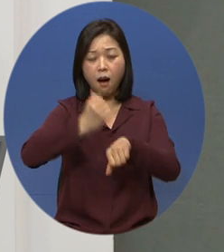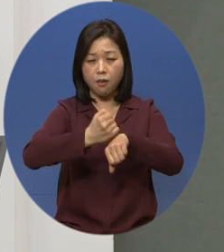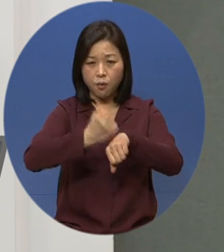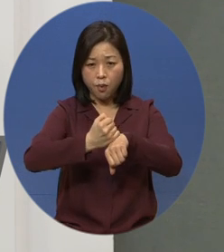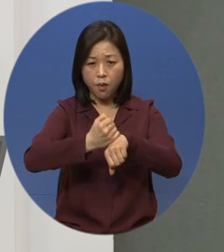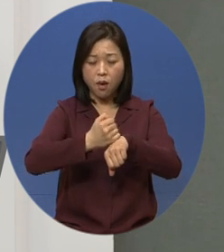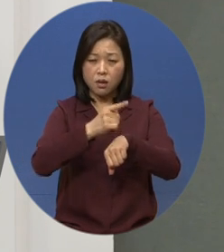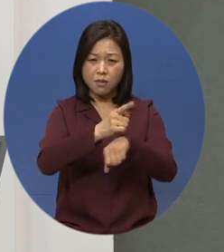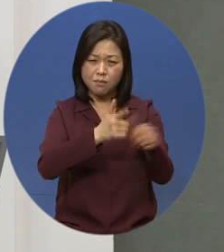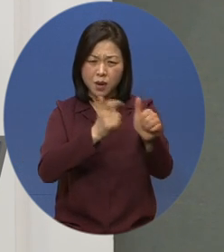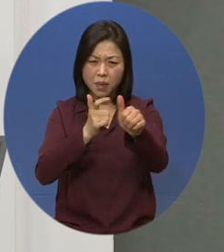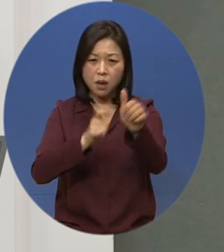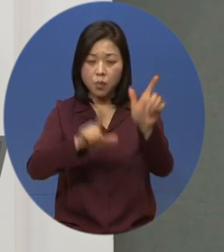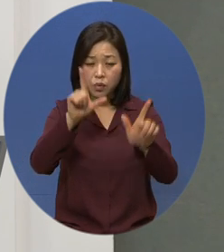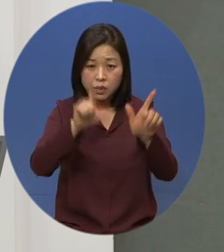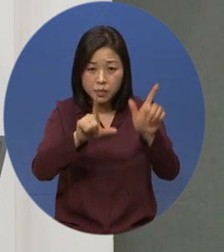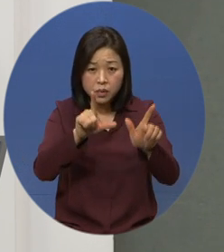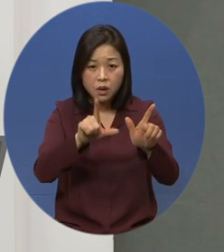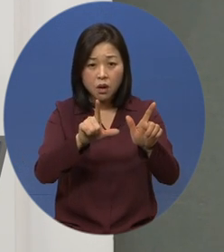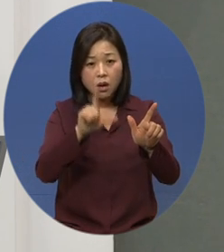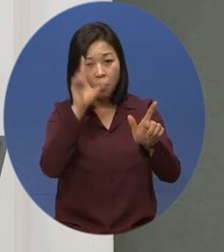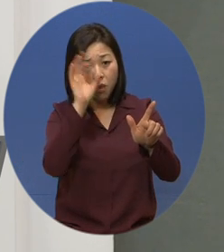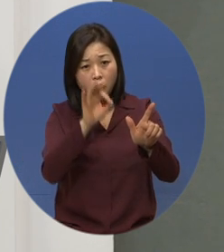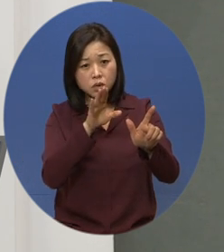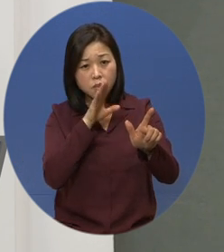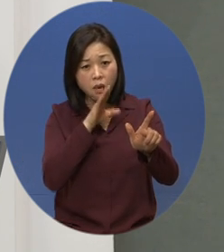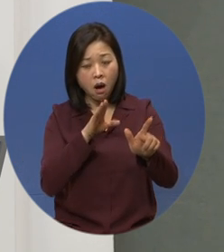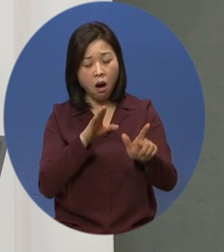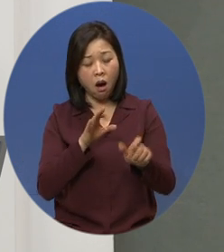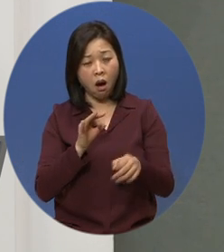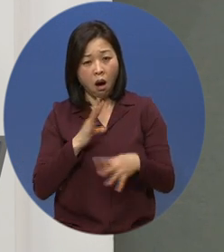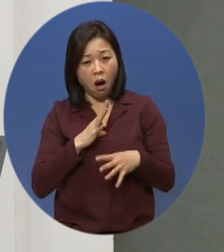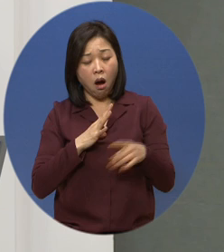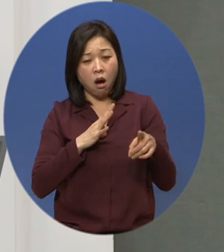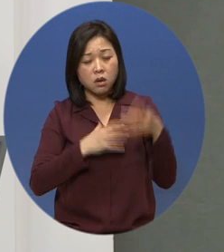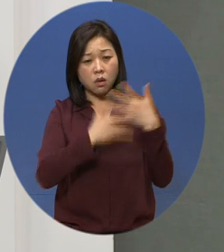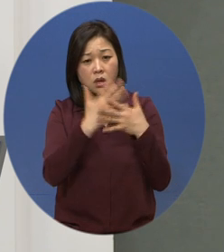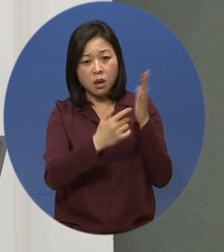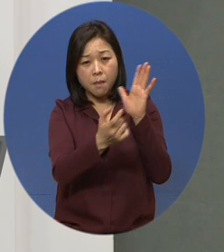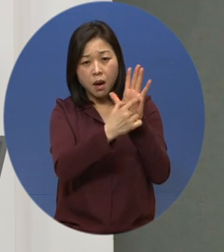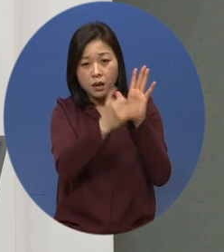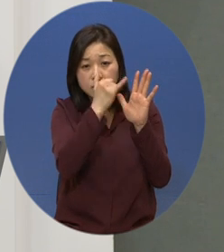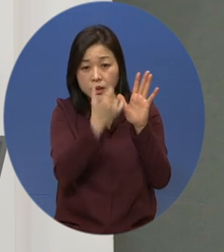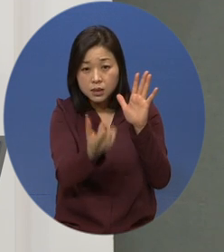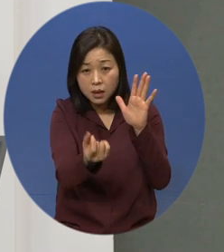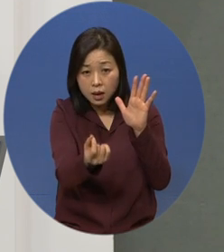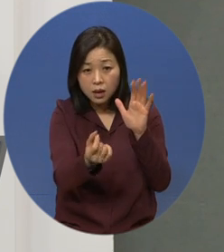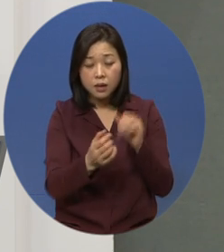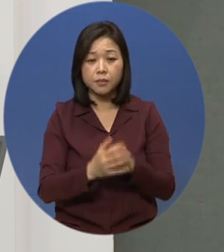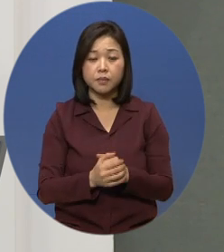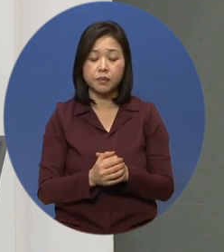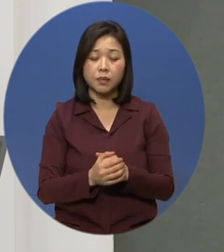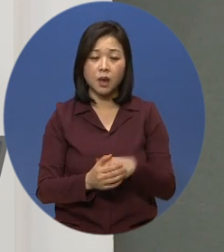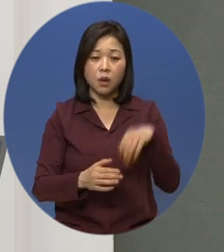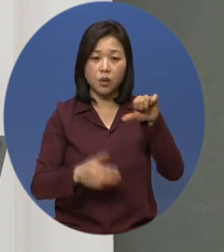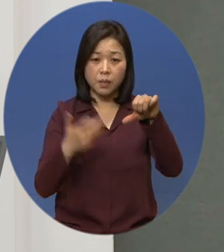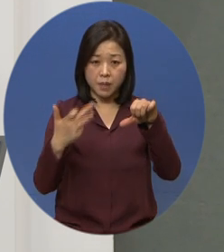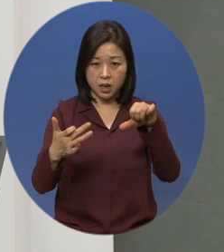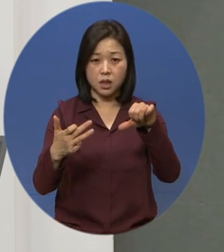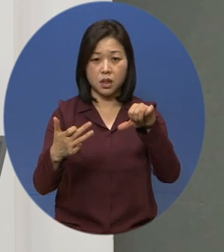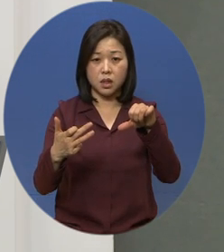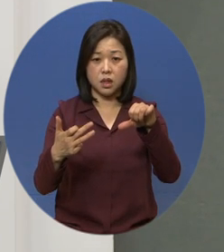맞추어 기억하고 하는 그런 모습이 리얼하게 그야말 기록에 담기지 않았어요 그런데 2518